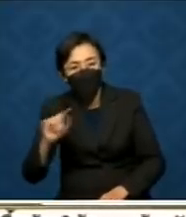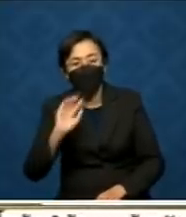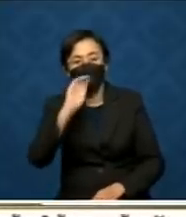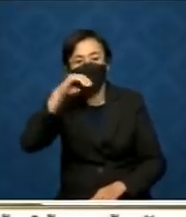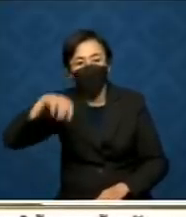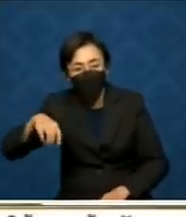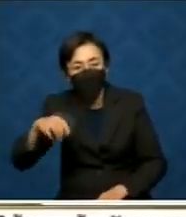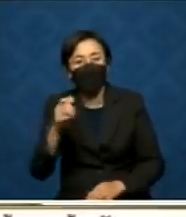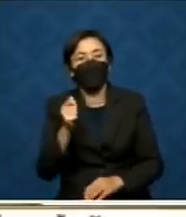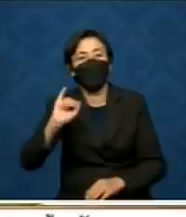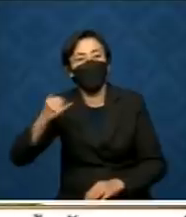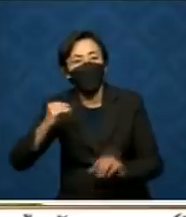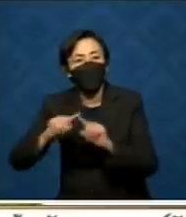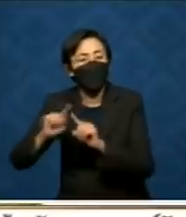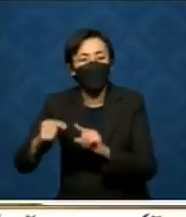ซื้อ